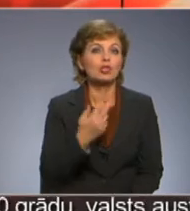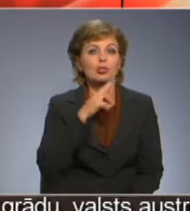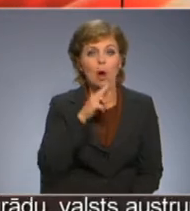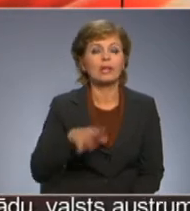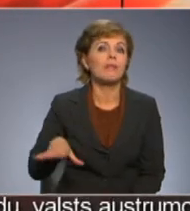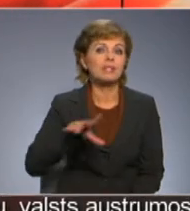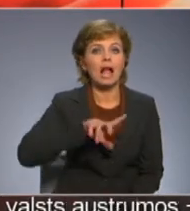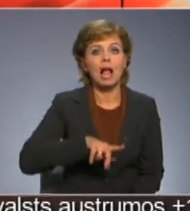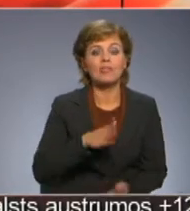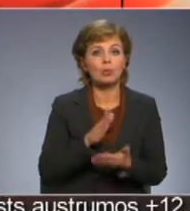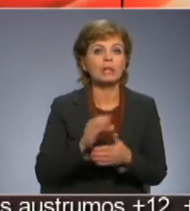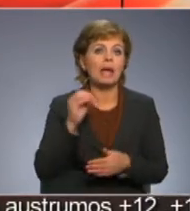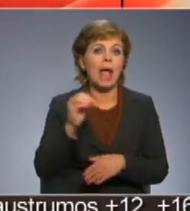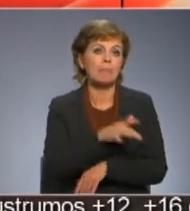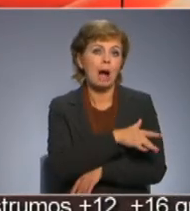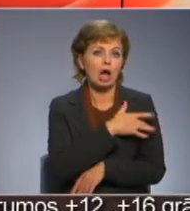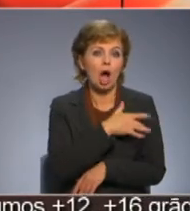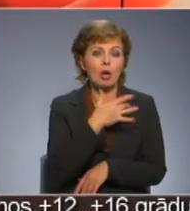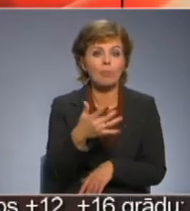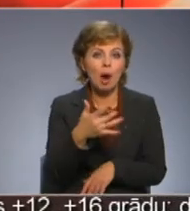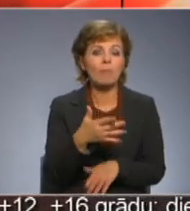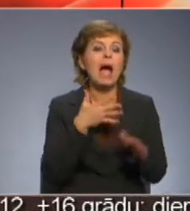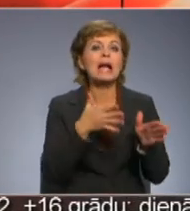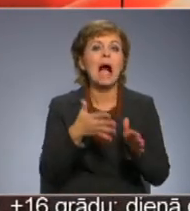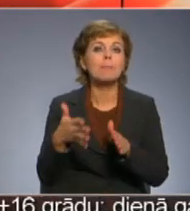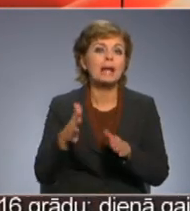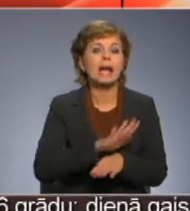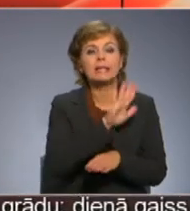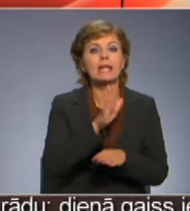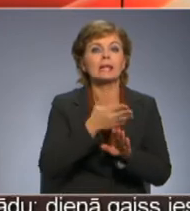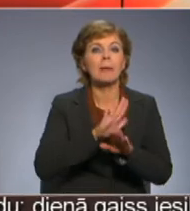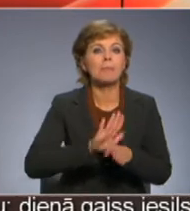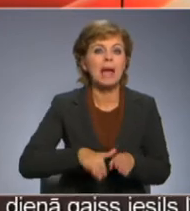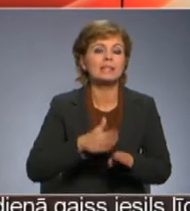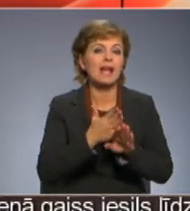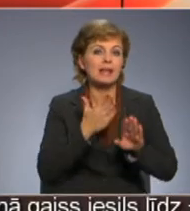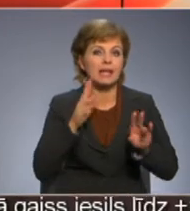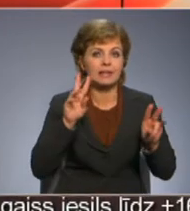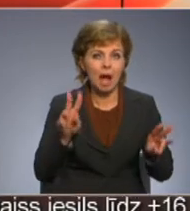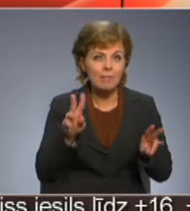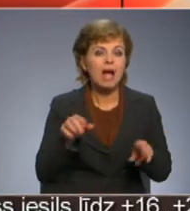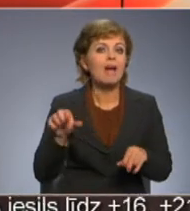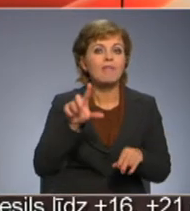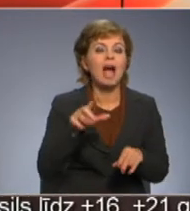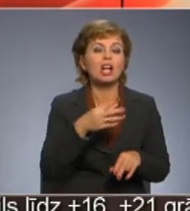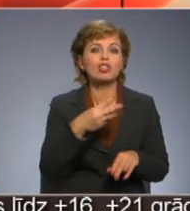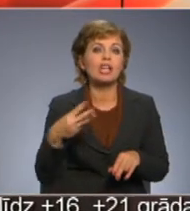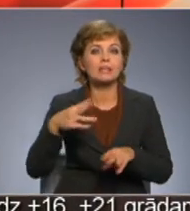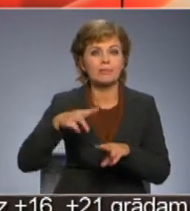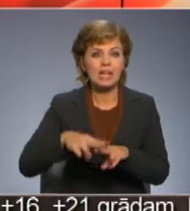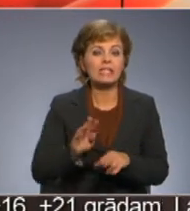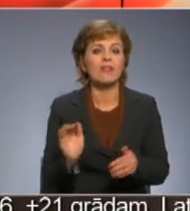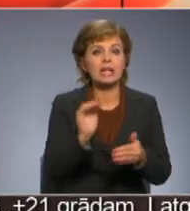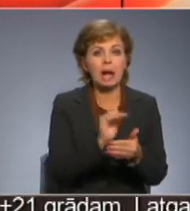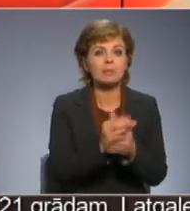Šodien visā Latvijā notiek e-pakalpojumu daudzināšanas kampaņa Dienas bez rindām, kurā vairāk nekā 400 vietās var gan iepazīties ar